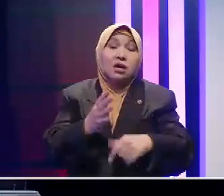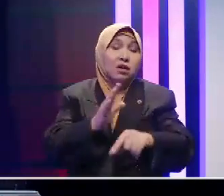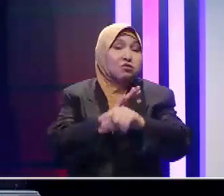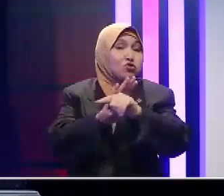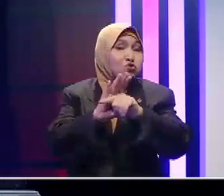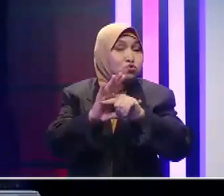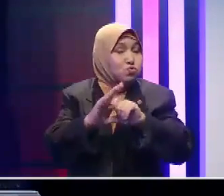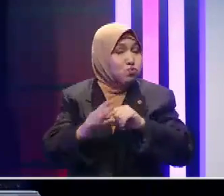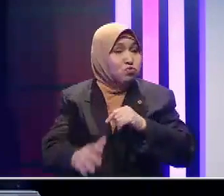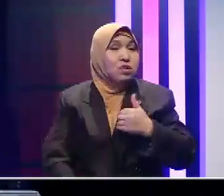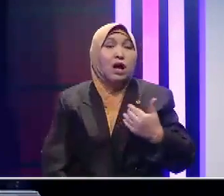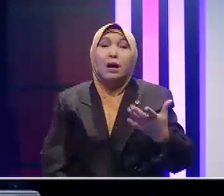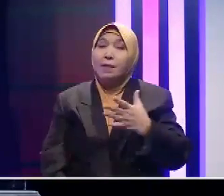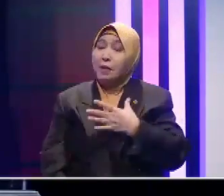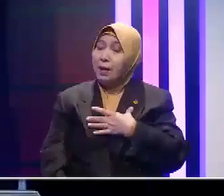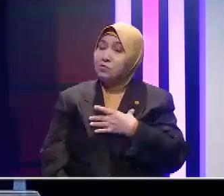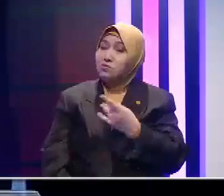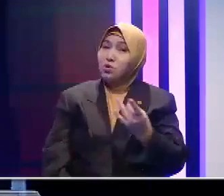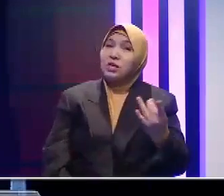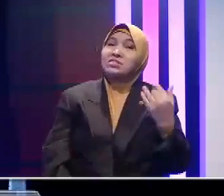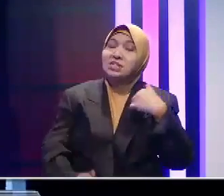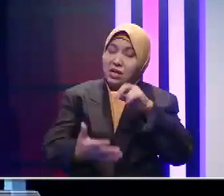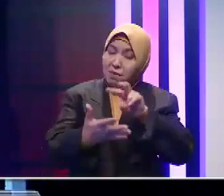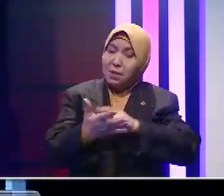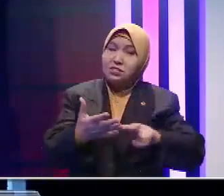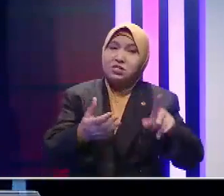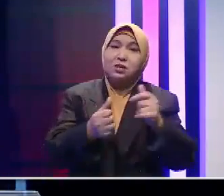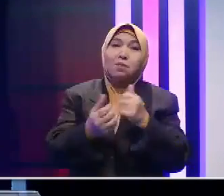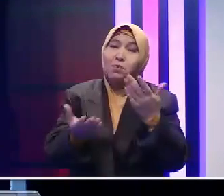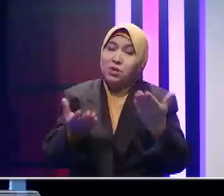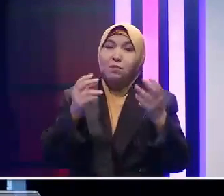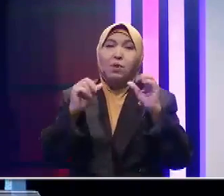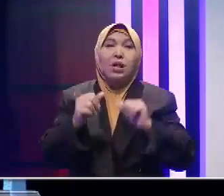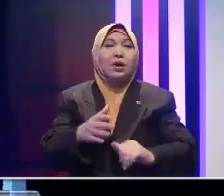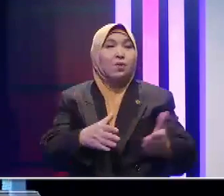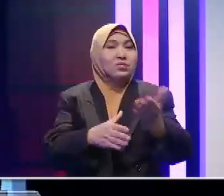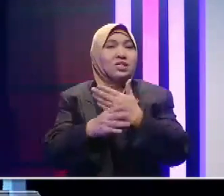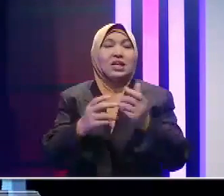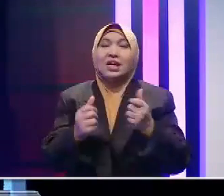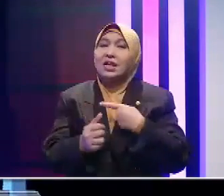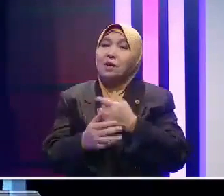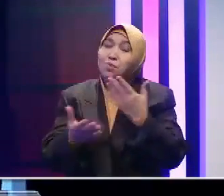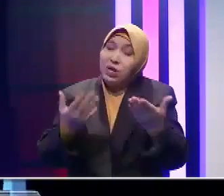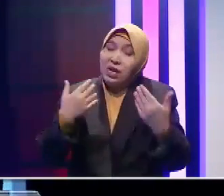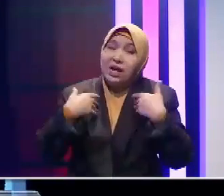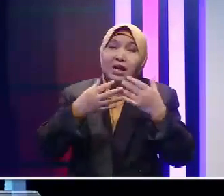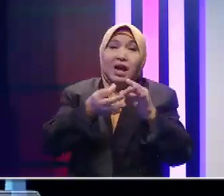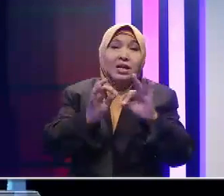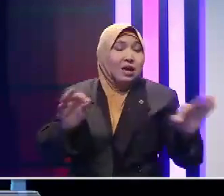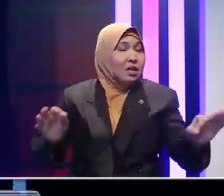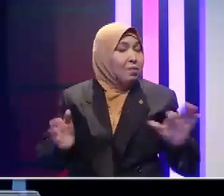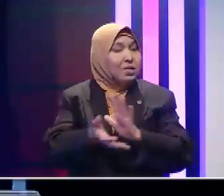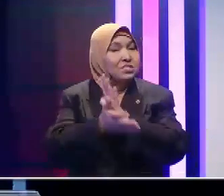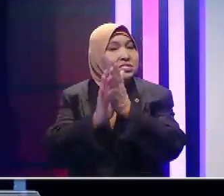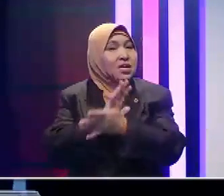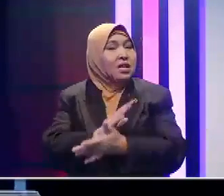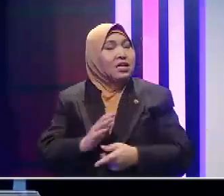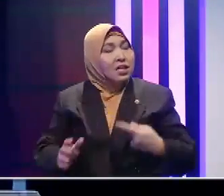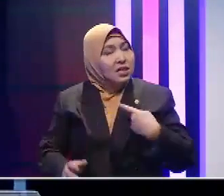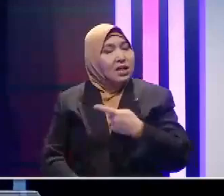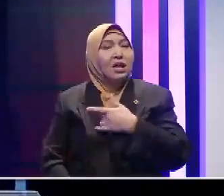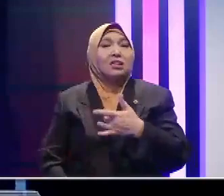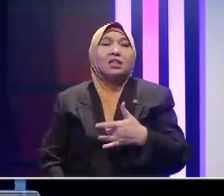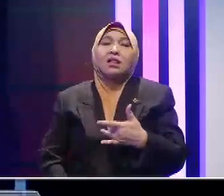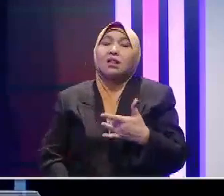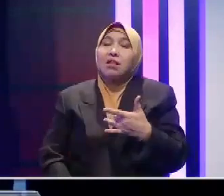favorite. Jagi. Saya baca dulu, nanti mungkin boleh kongsikan kami lah. Mungkin ada surah ataupun ayat yang memang menjadi, kita kata apa,